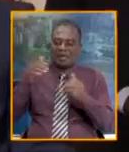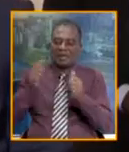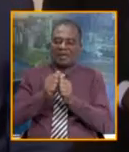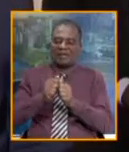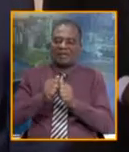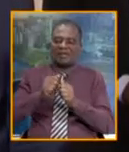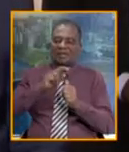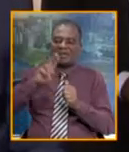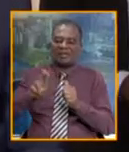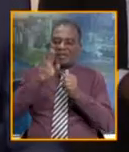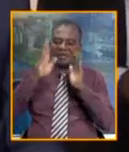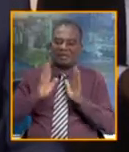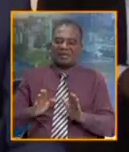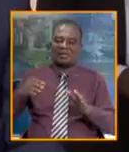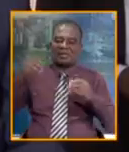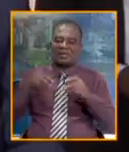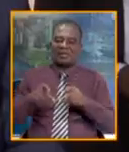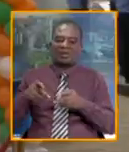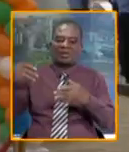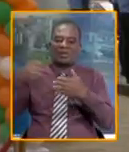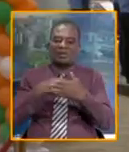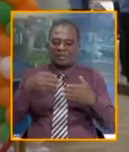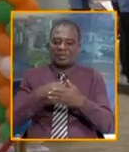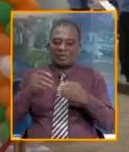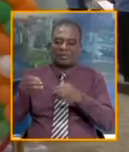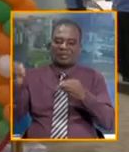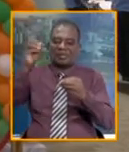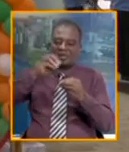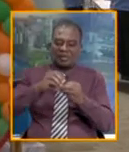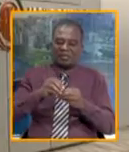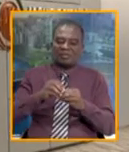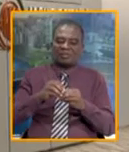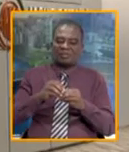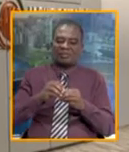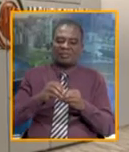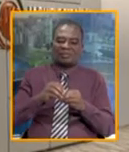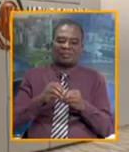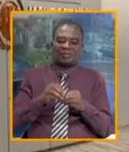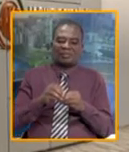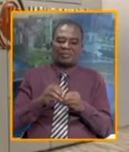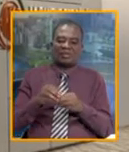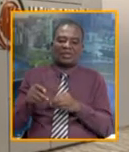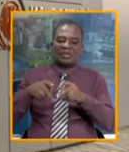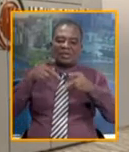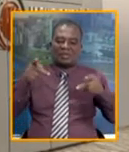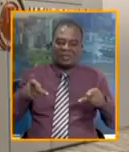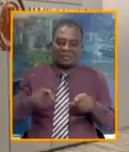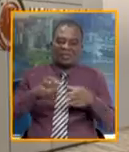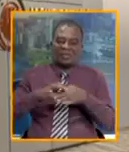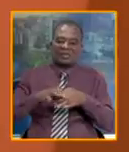les usagers, ces nouveaux investissements devront renforcer les performances de cette régie financière. La mise en place de ces